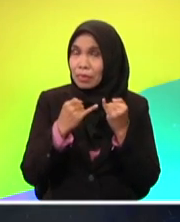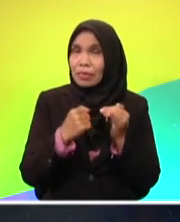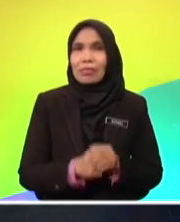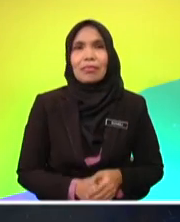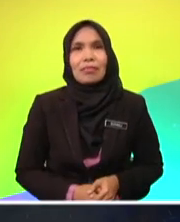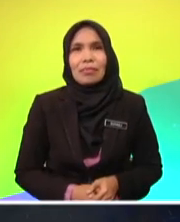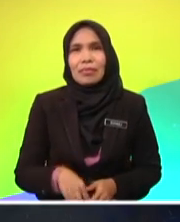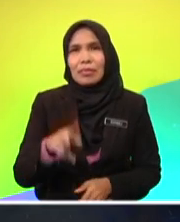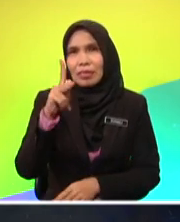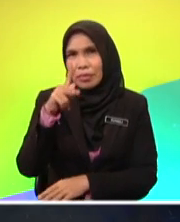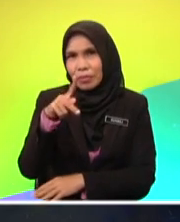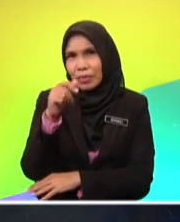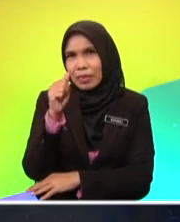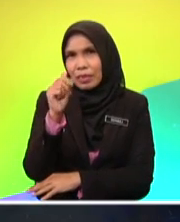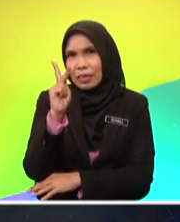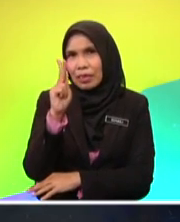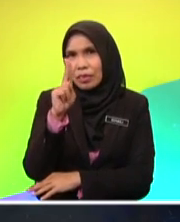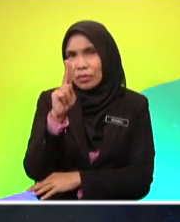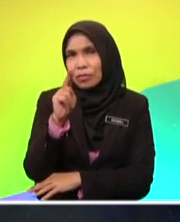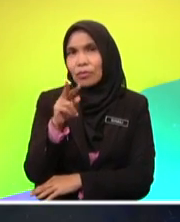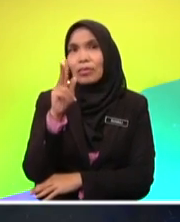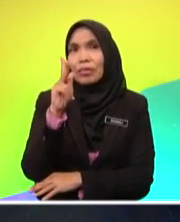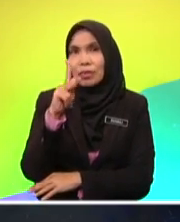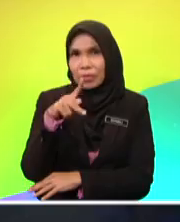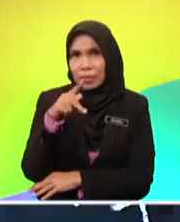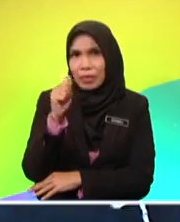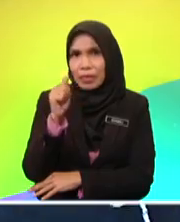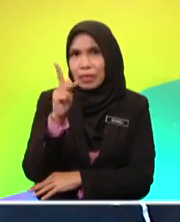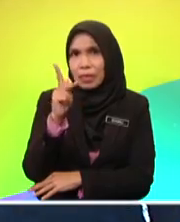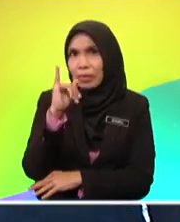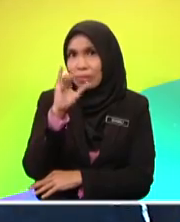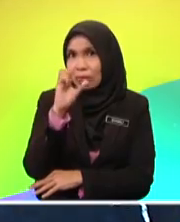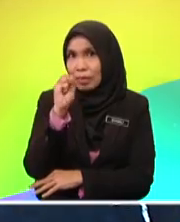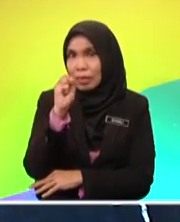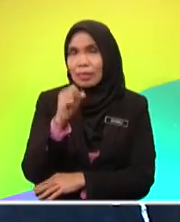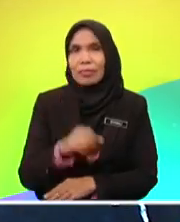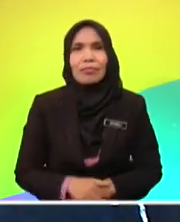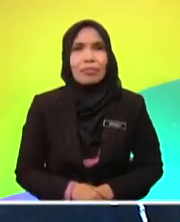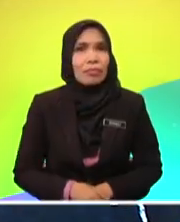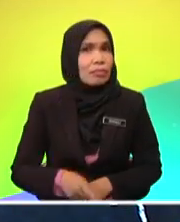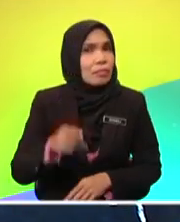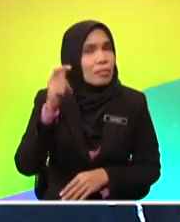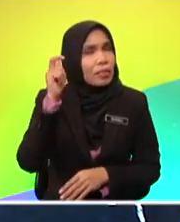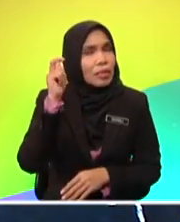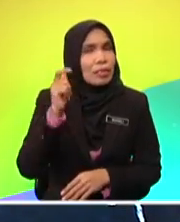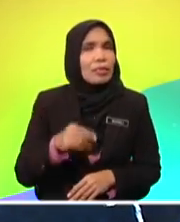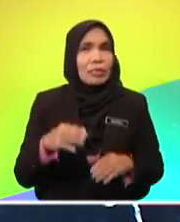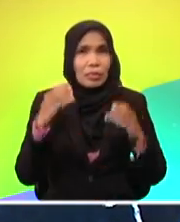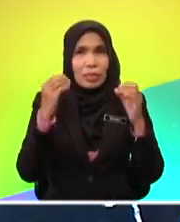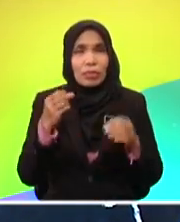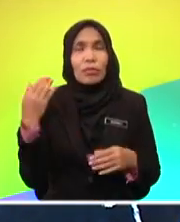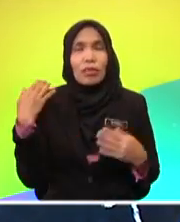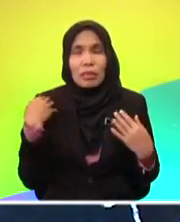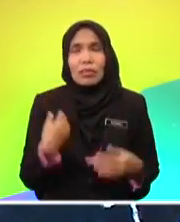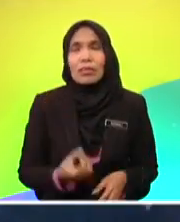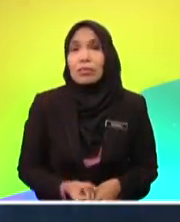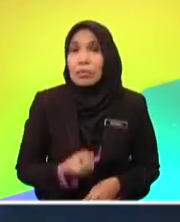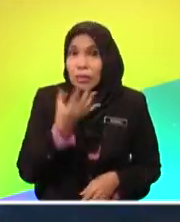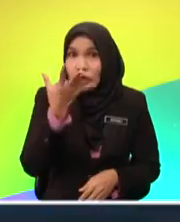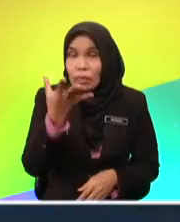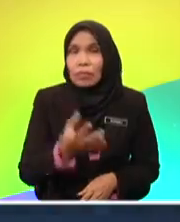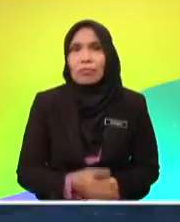Paku pakis. Tadi saya dengar Cikgu Syairah sentuh tentang paku pakis. Dan